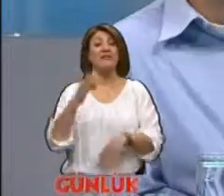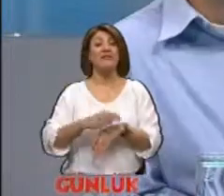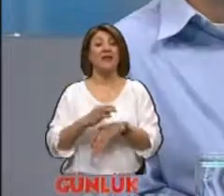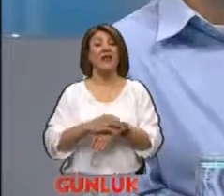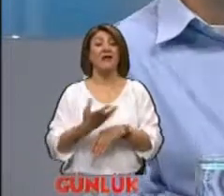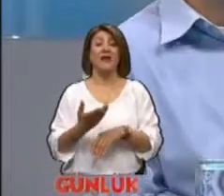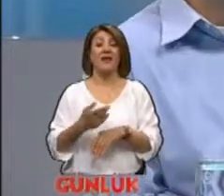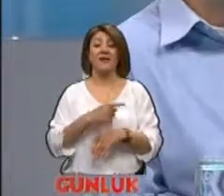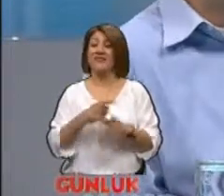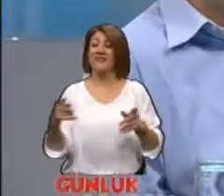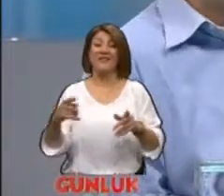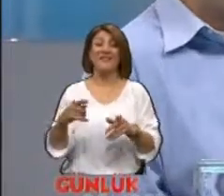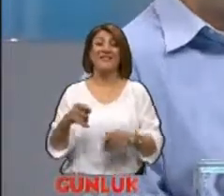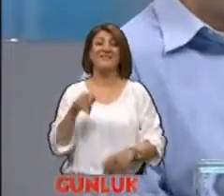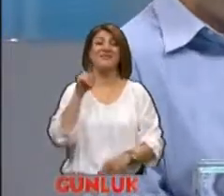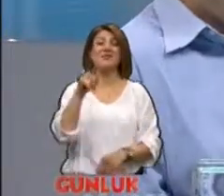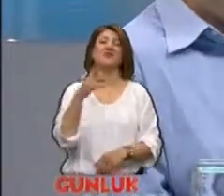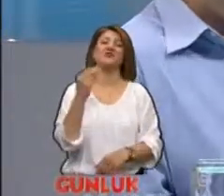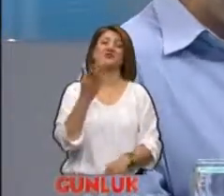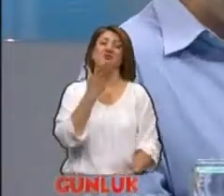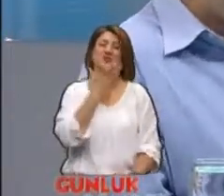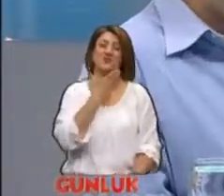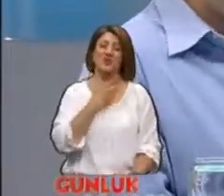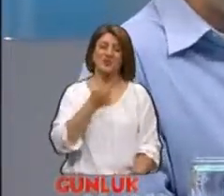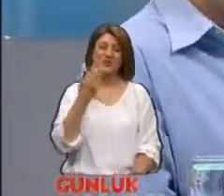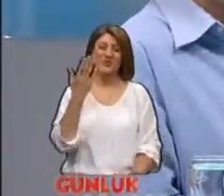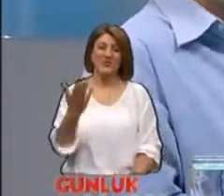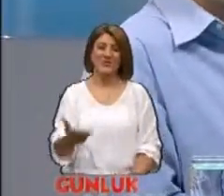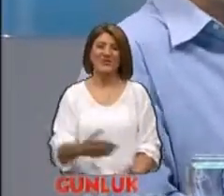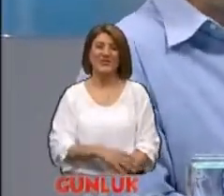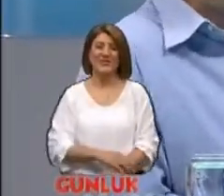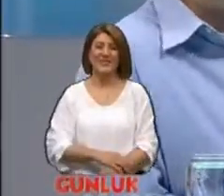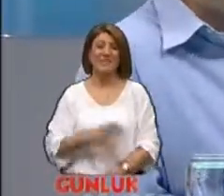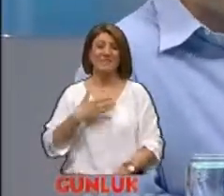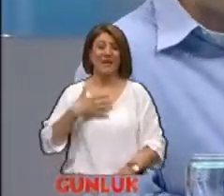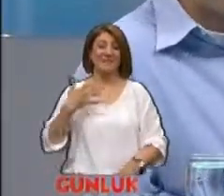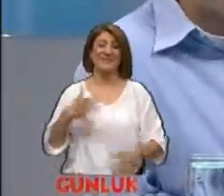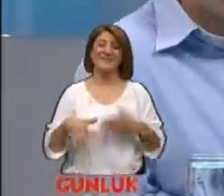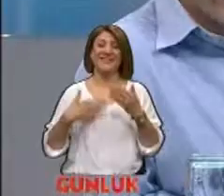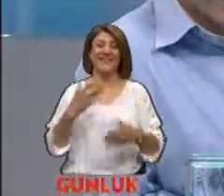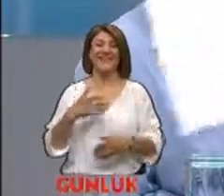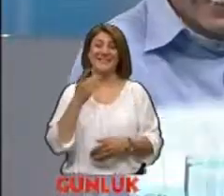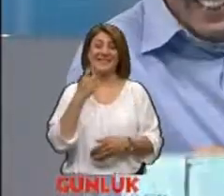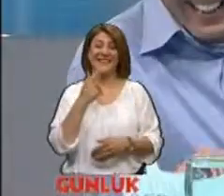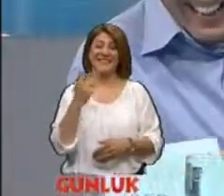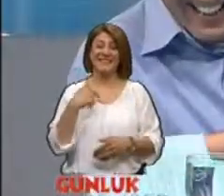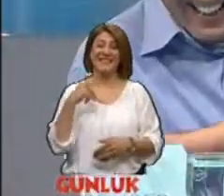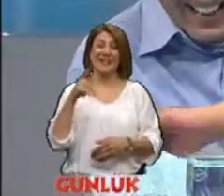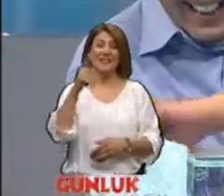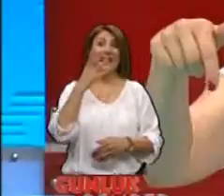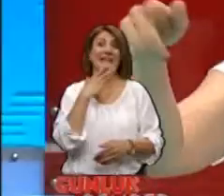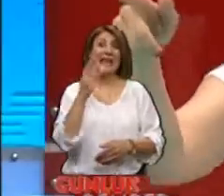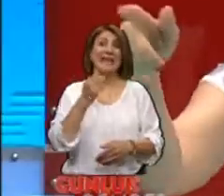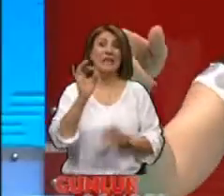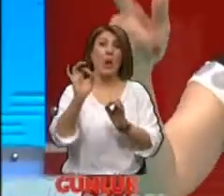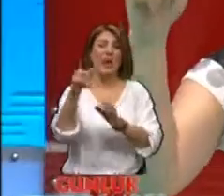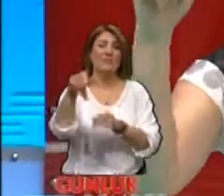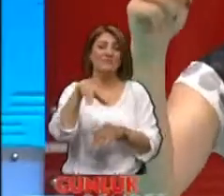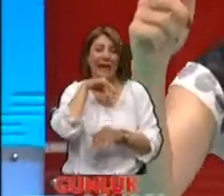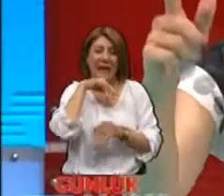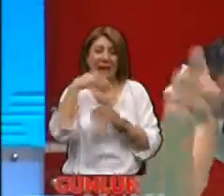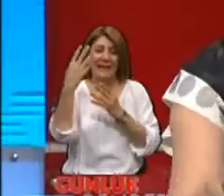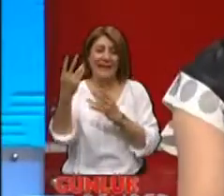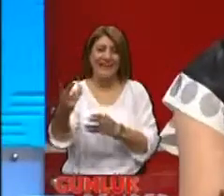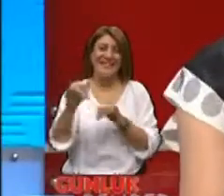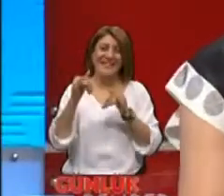etmemen gerektiğini senin açıklıyorsun. Senin bu ya. Güzelliğin. O şey değil aslında. Daha sempatik bir konuya geçelim canım istersen. Benim, eminim sen de gençken öyleydin. Al,